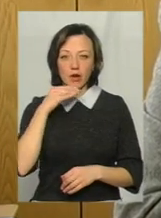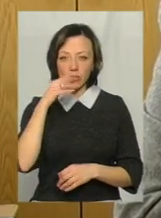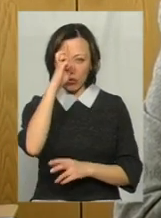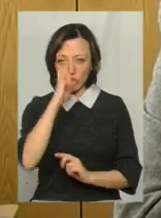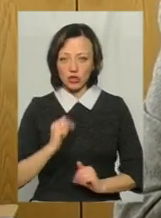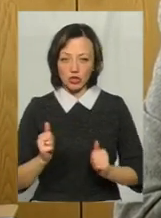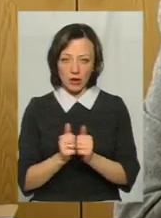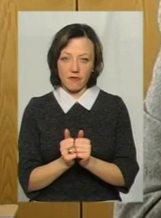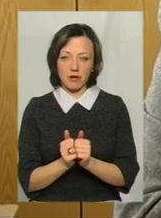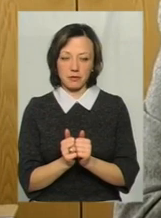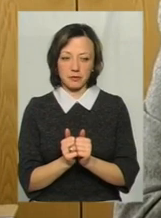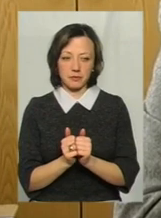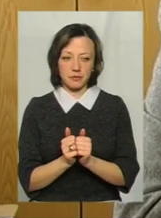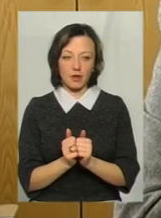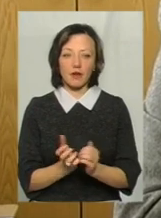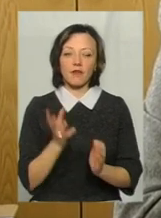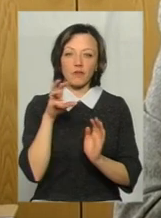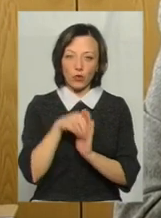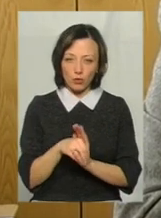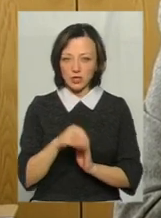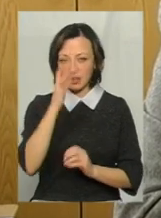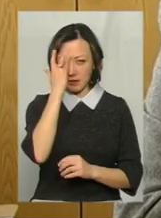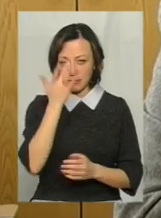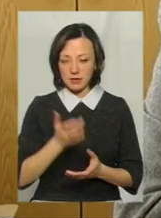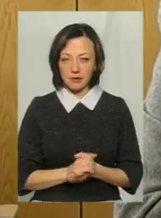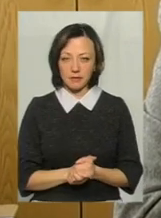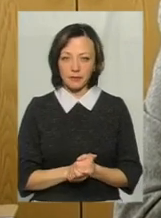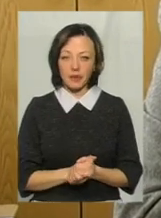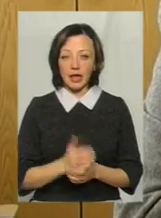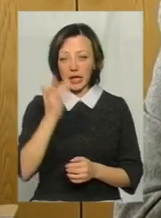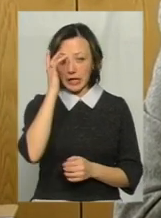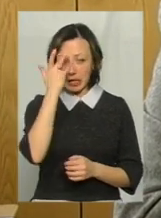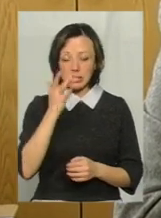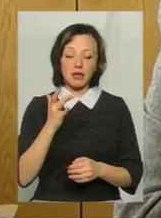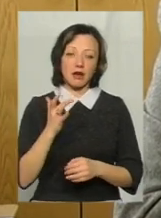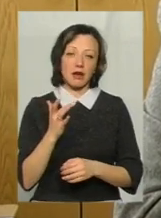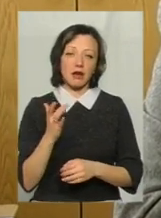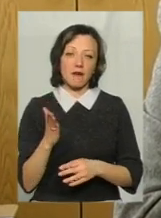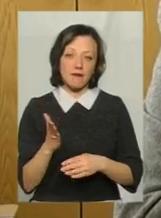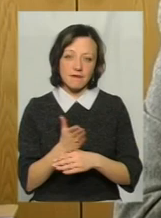державах, в тому числі індійські. Індійська вакцина, в тому числі.